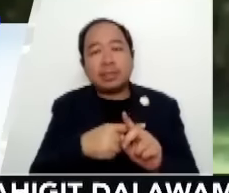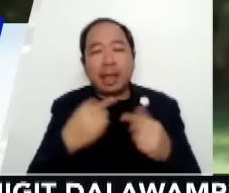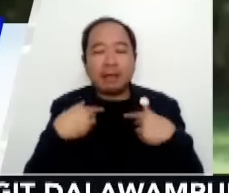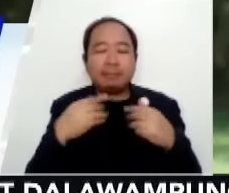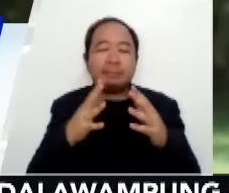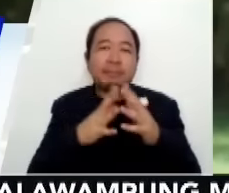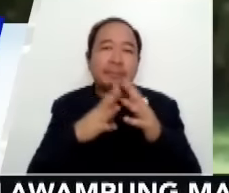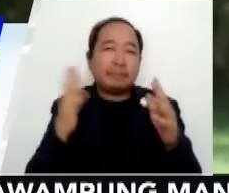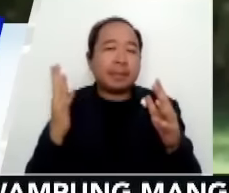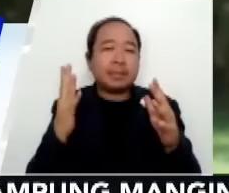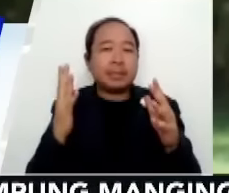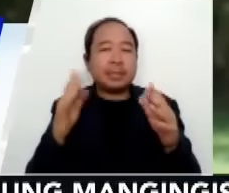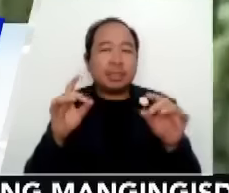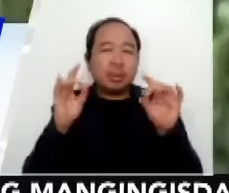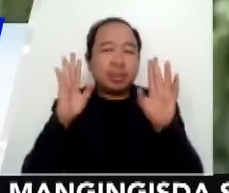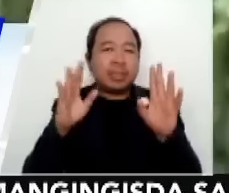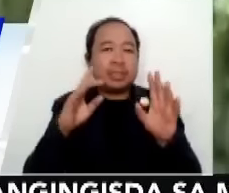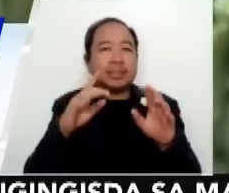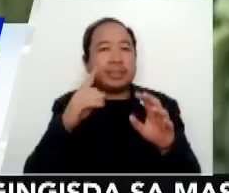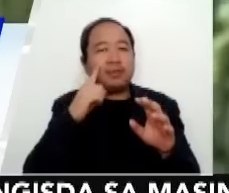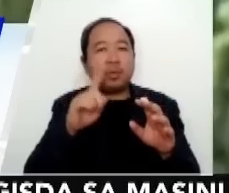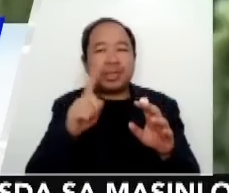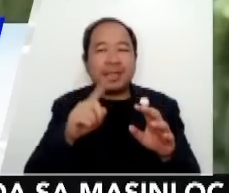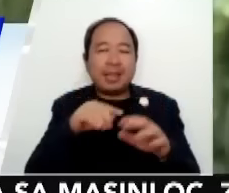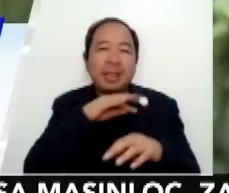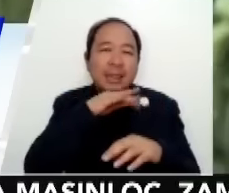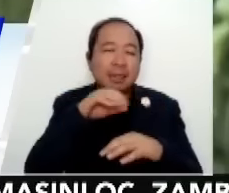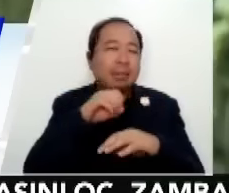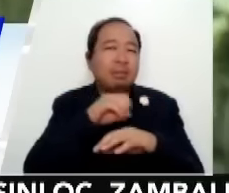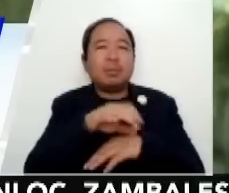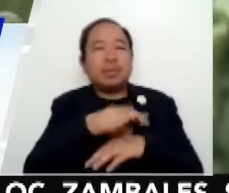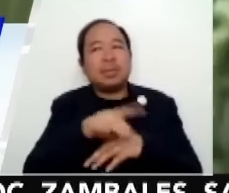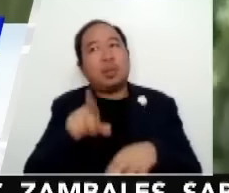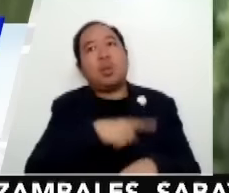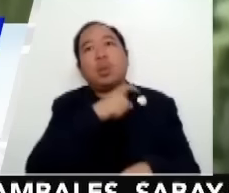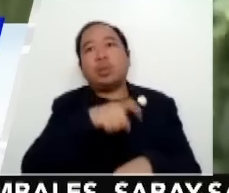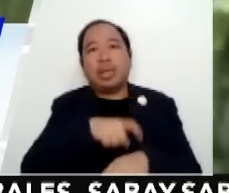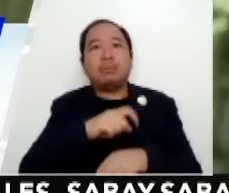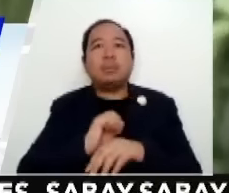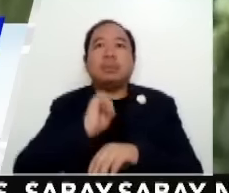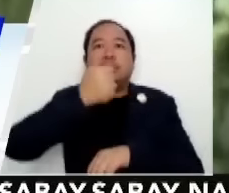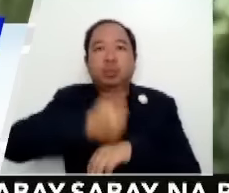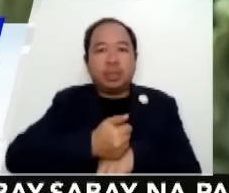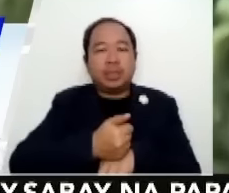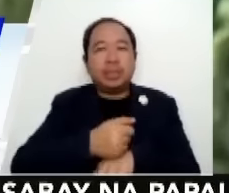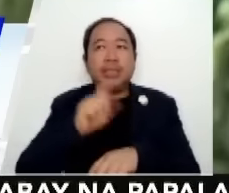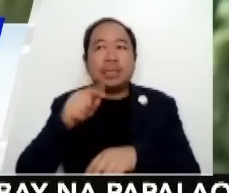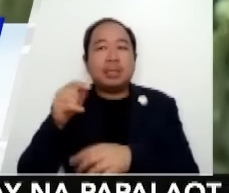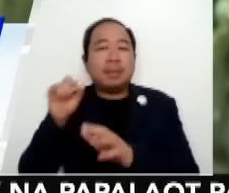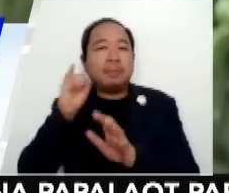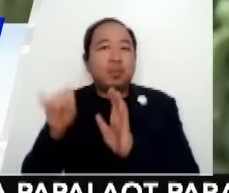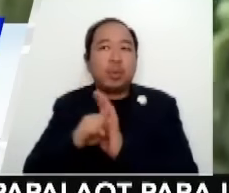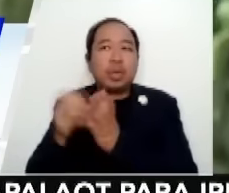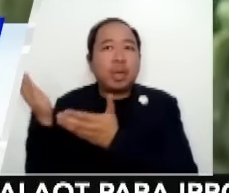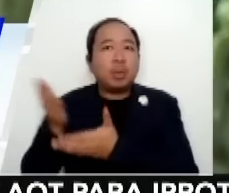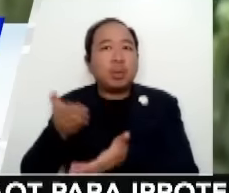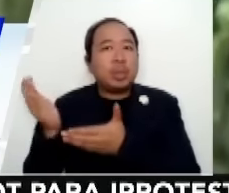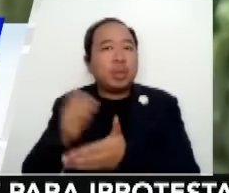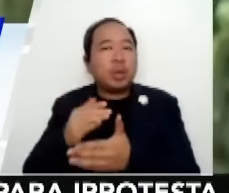has tremendous risks for the waste that's there. It takes a long time to build. You have to import the uranium, so you have energy